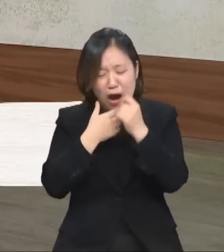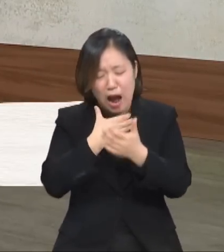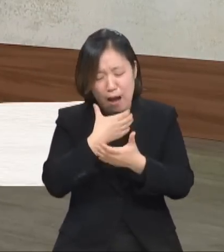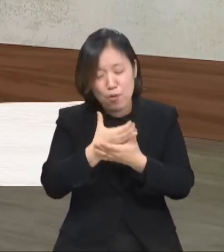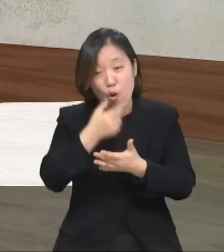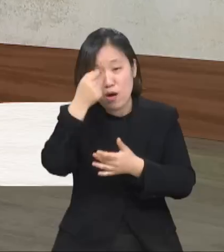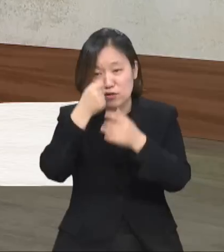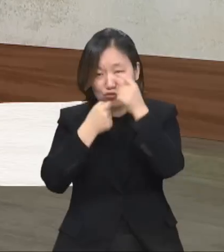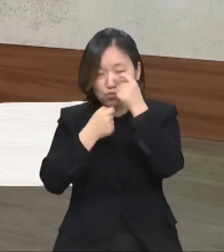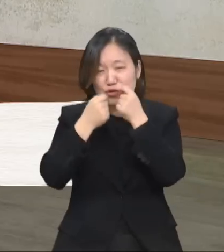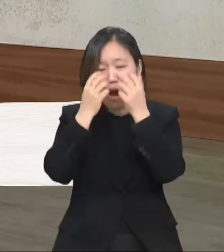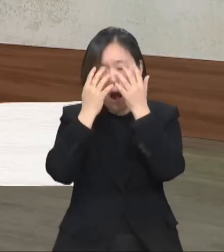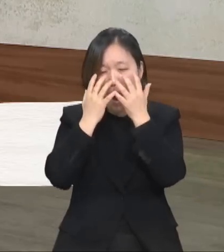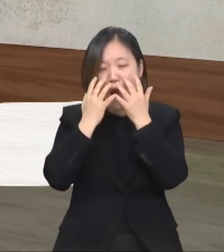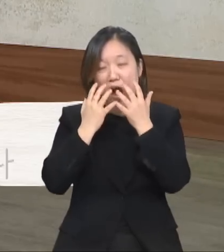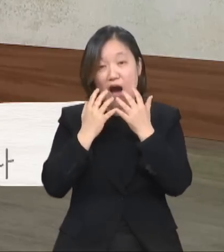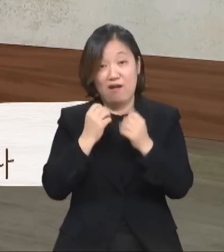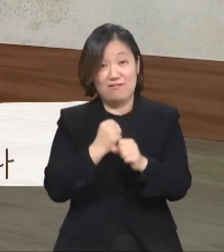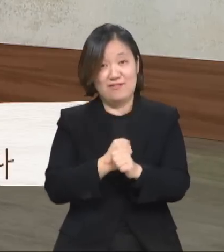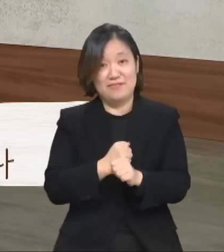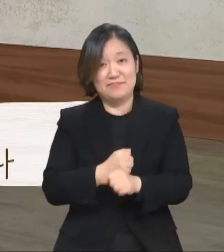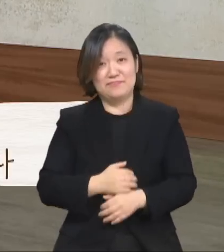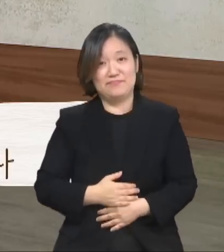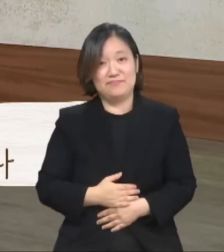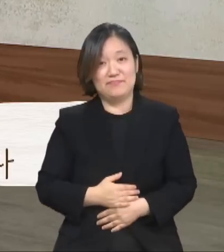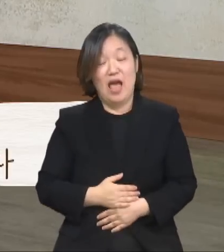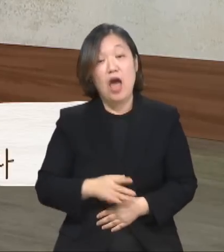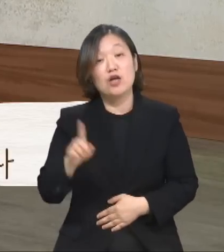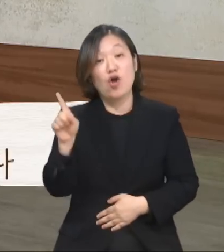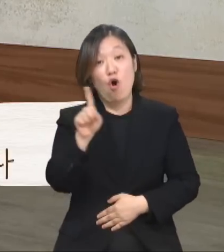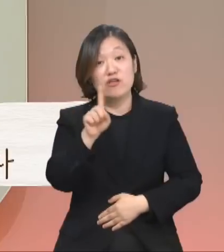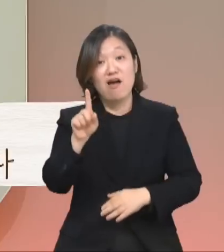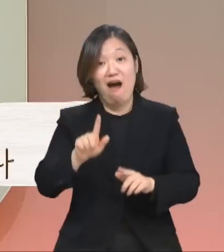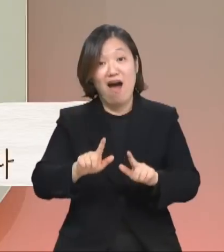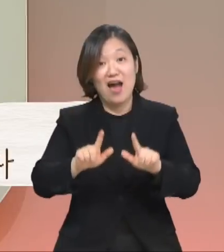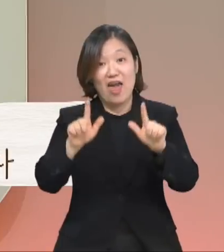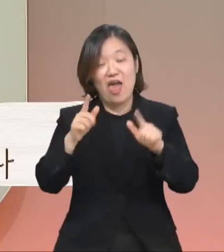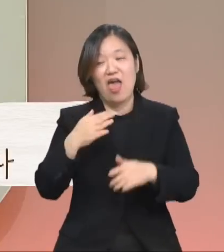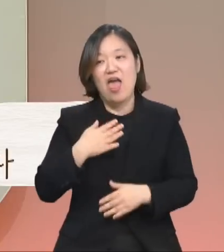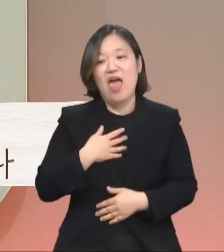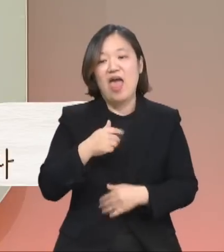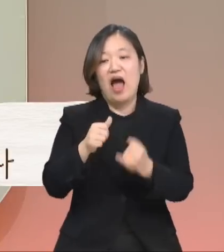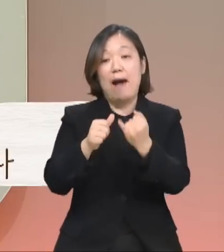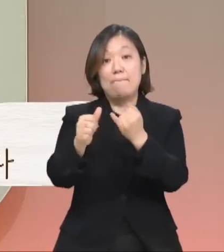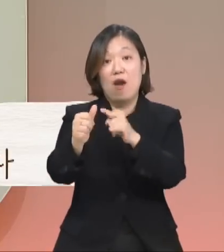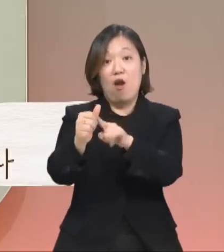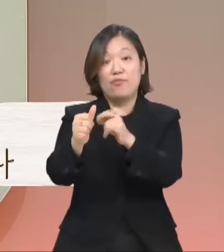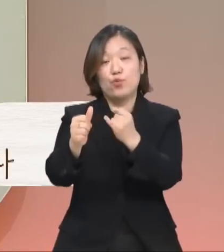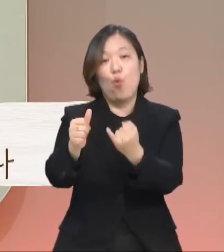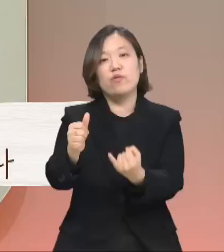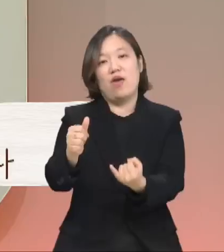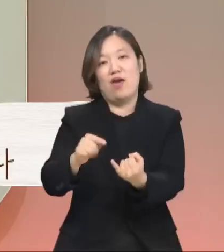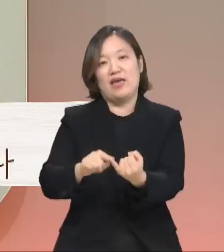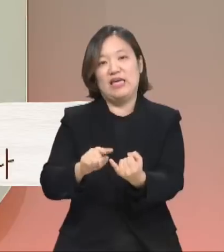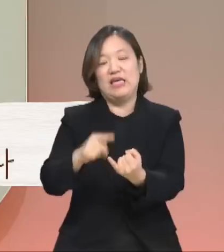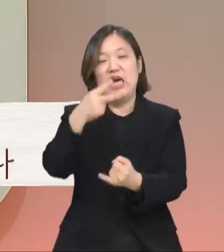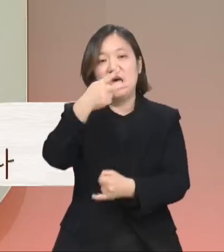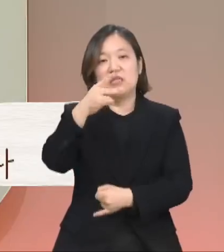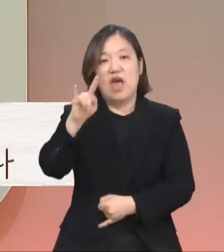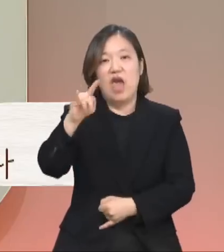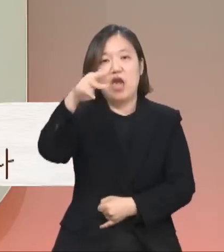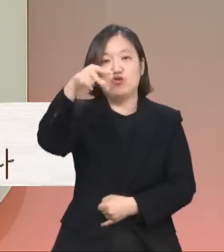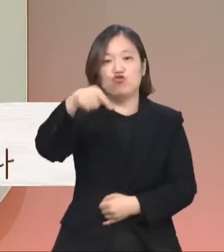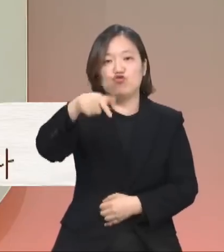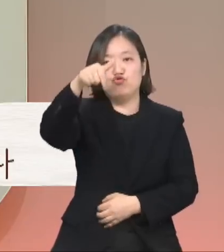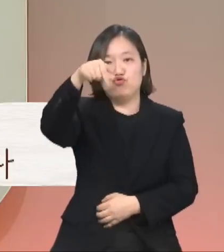흐르더군요 어느 날이었습니다 시누이가 대수구 즉득